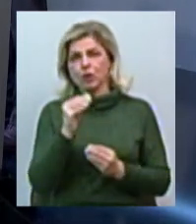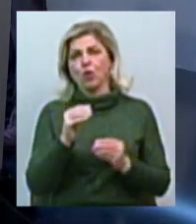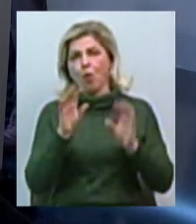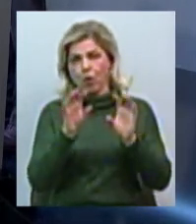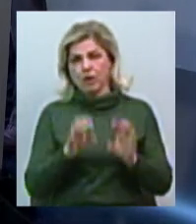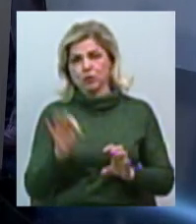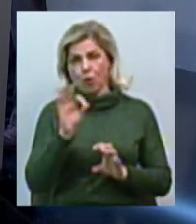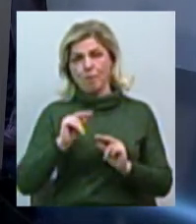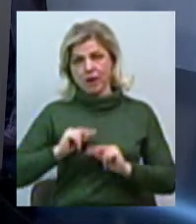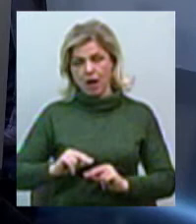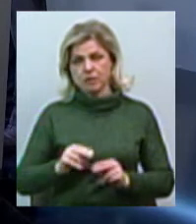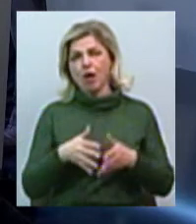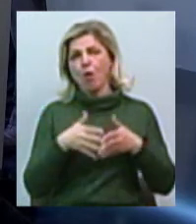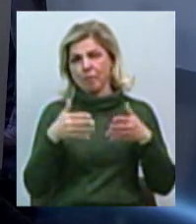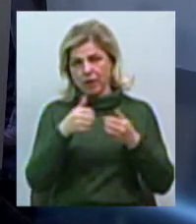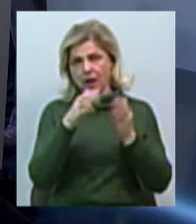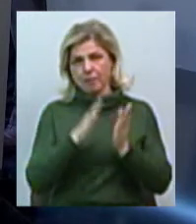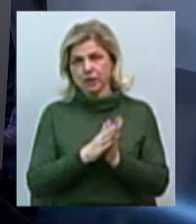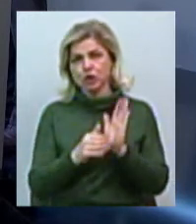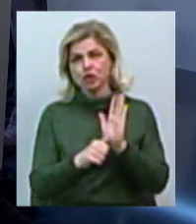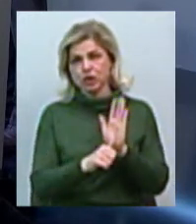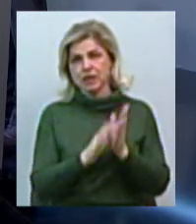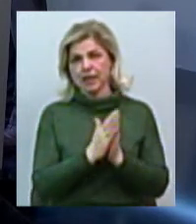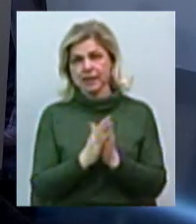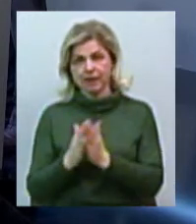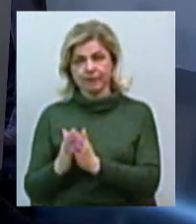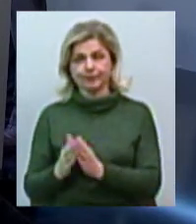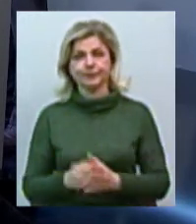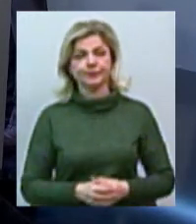працю, він досить об'ємний, там 6 книг.